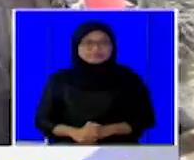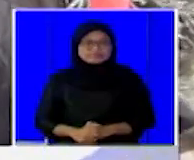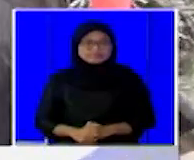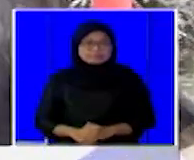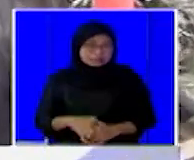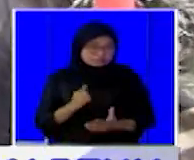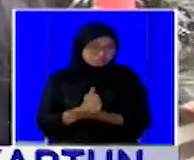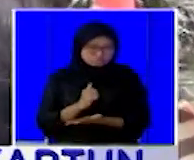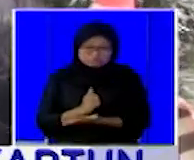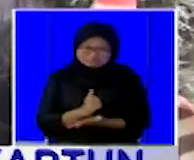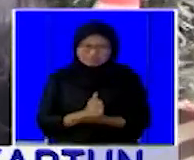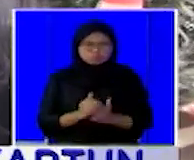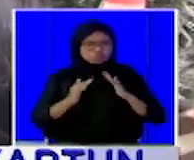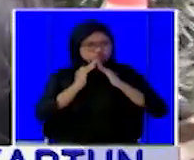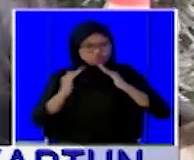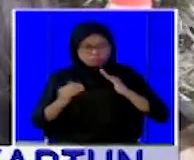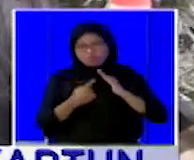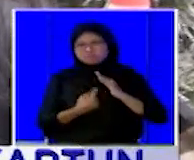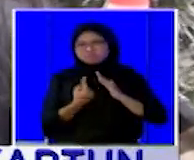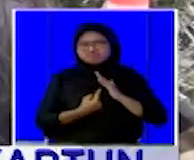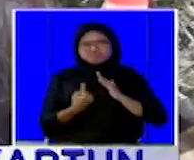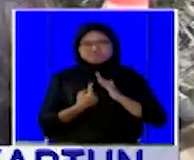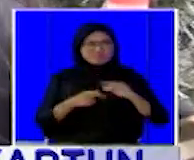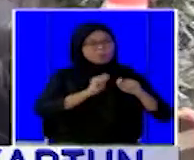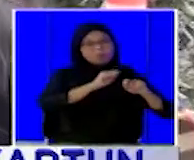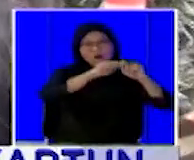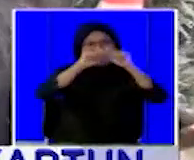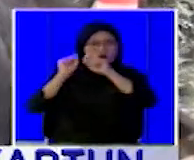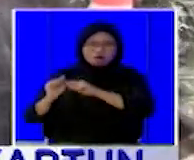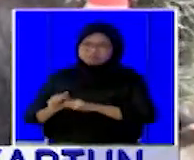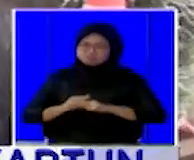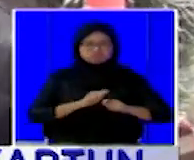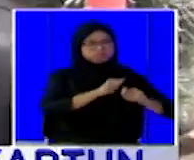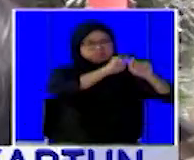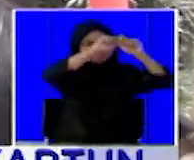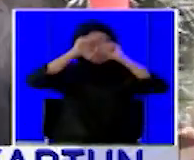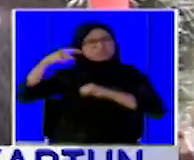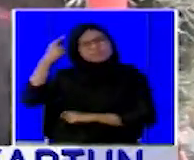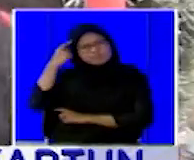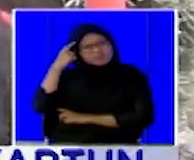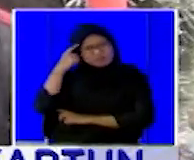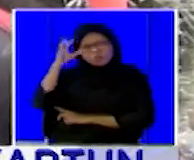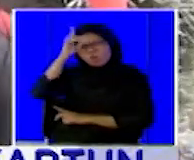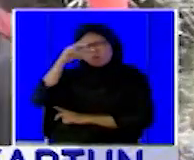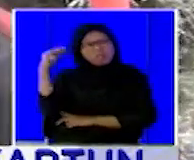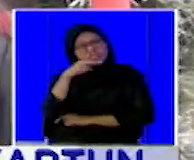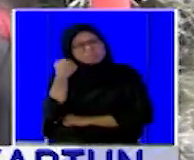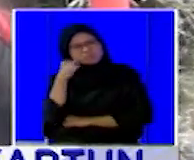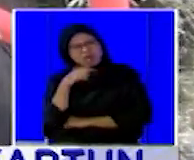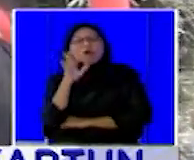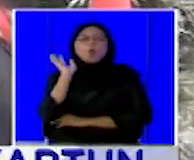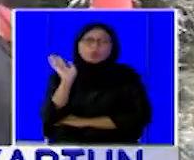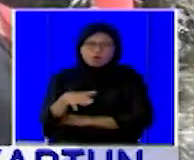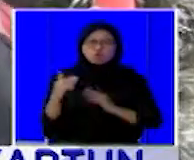di dalam, terus karena nggak ada yang lihat, akhirnya saya turunin ke bawah sini waktu Halloween.